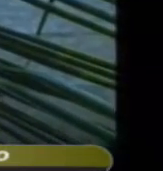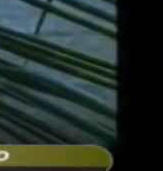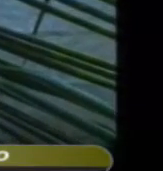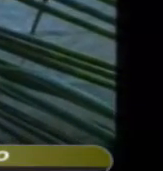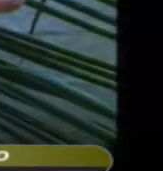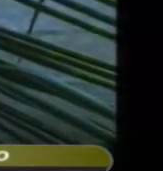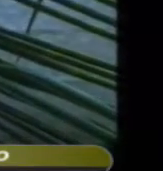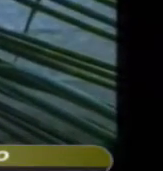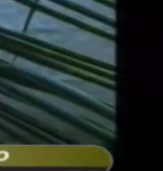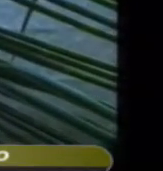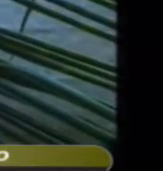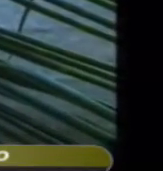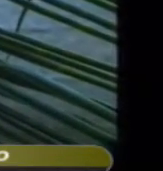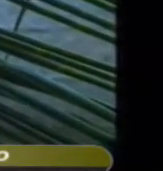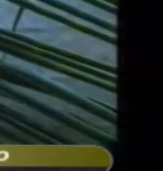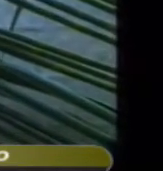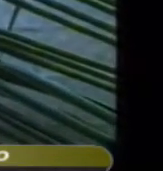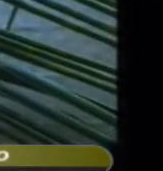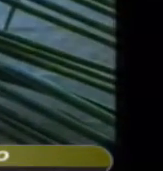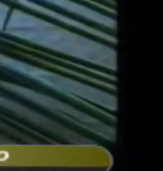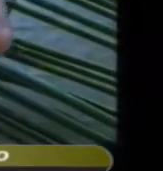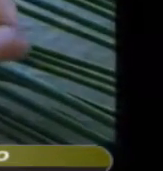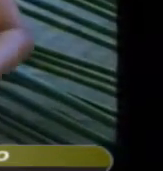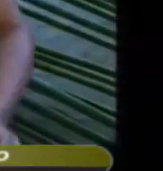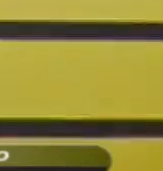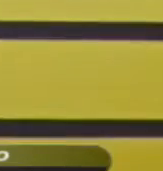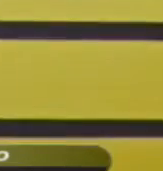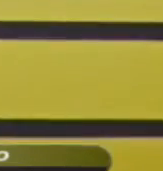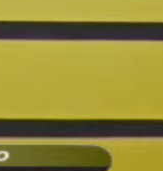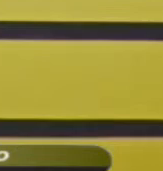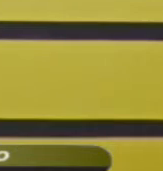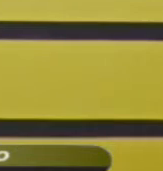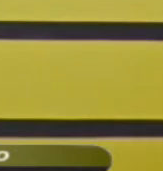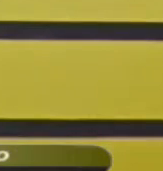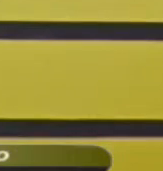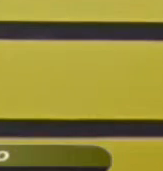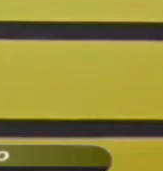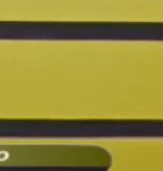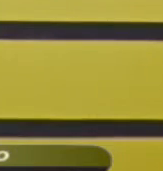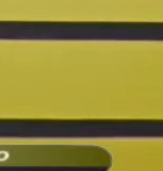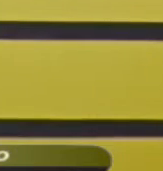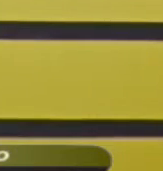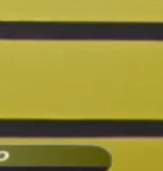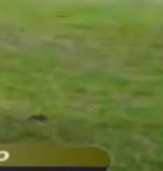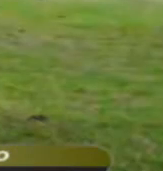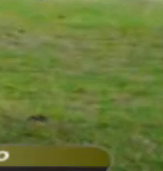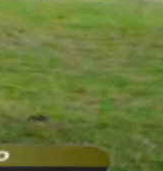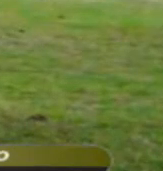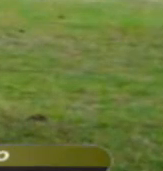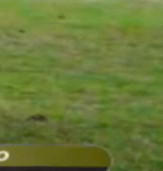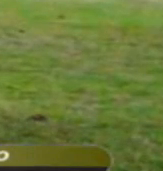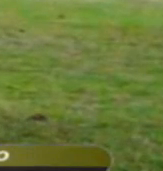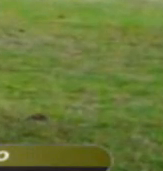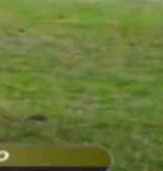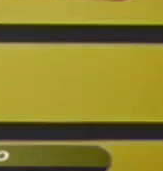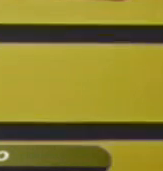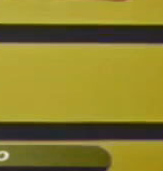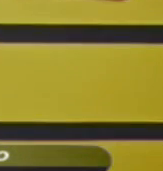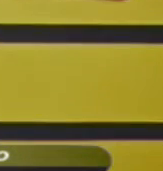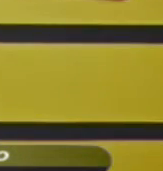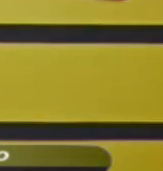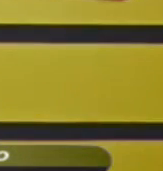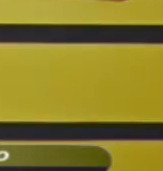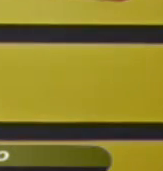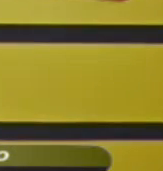you could be playing me. Oh, wakando unanitisha. Siwezi kukutenda wala kukejeli, ujanja wote kwangu